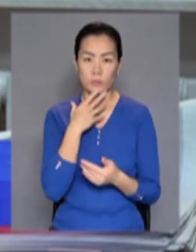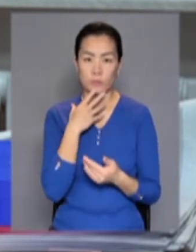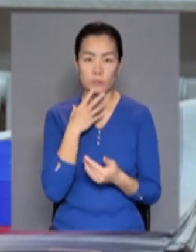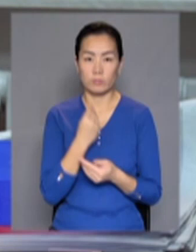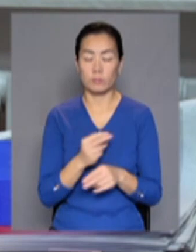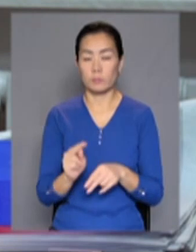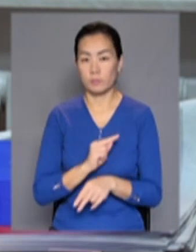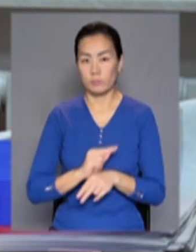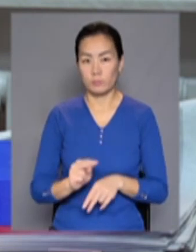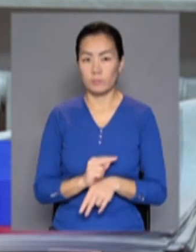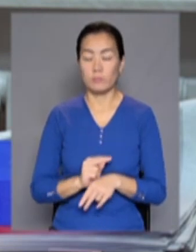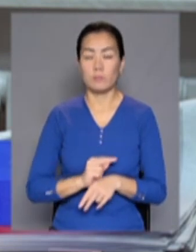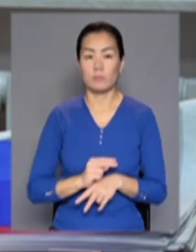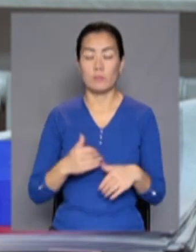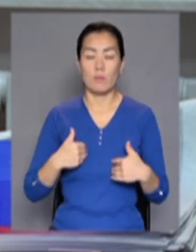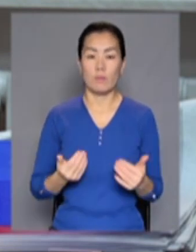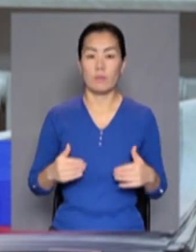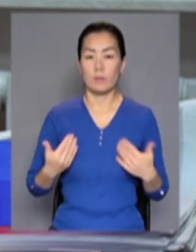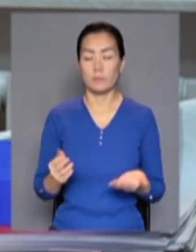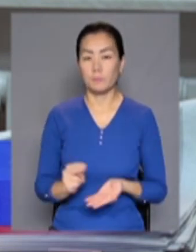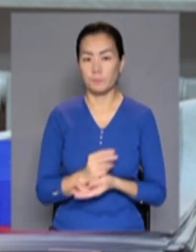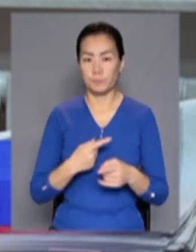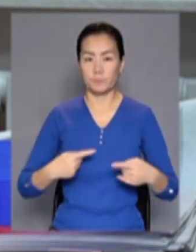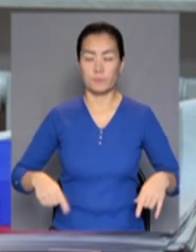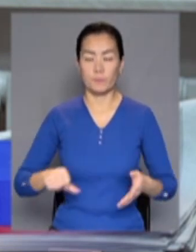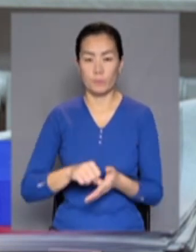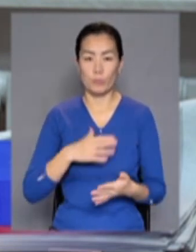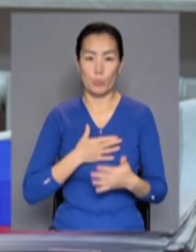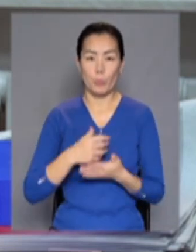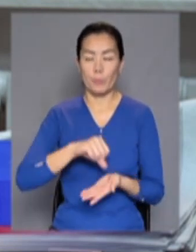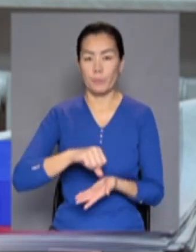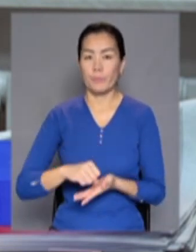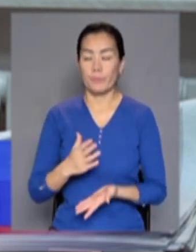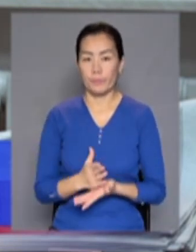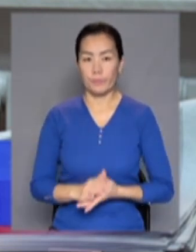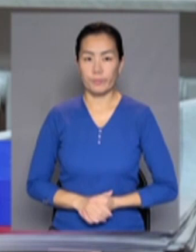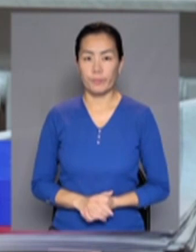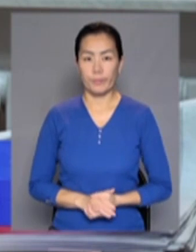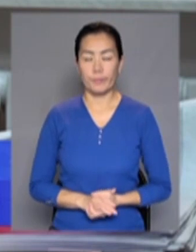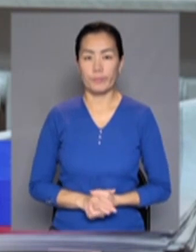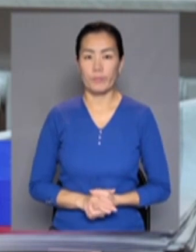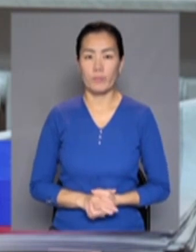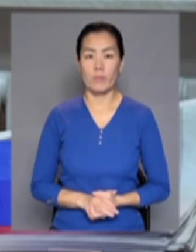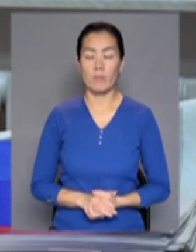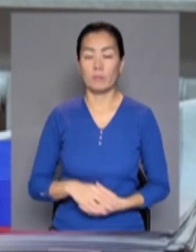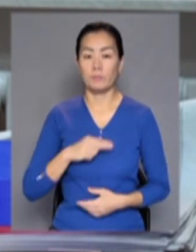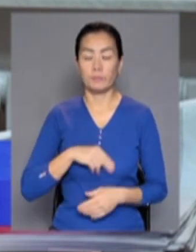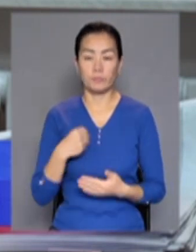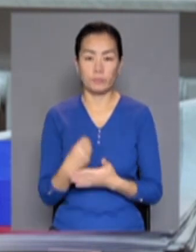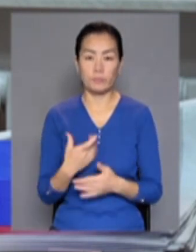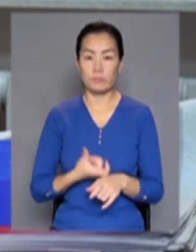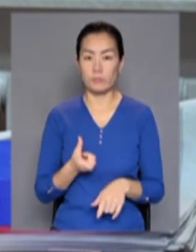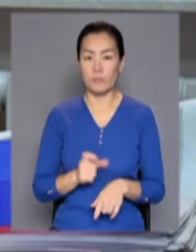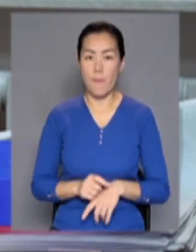өзінің тәрбиесін, үлгі-өнегесін беріп, әртүрлі шаралардың бел ортасында жүреді. Сондықтан да ол кісінің еңбегі зор,